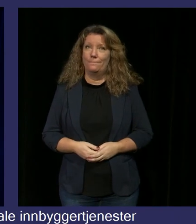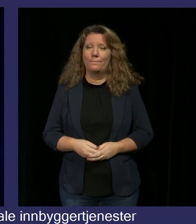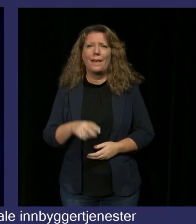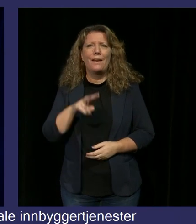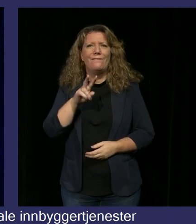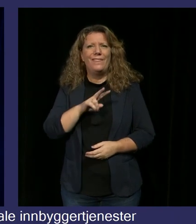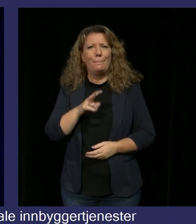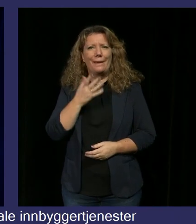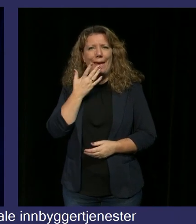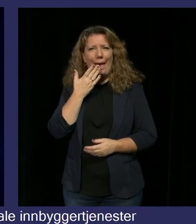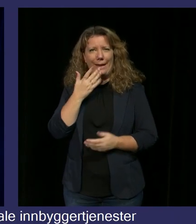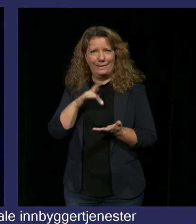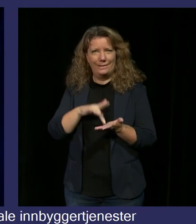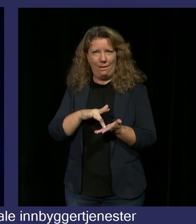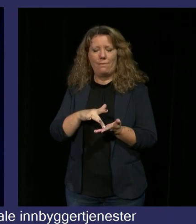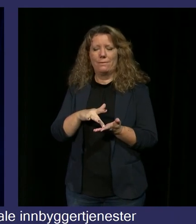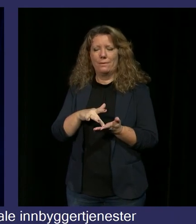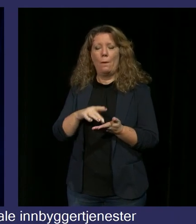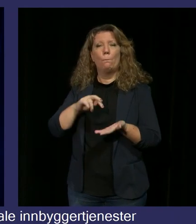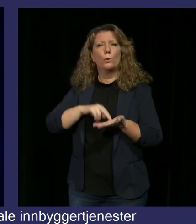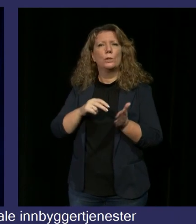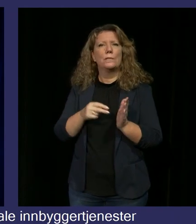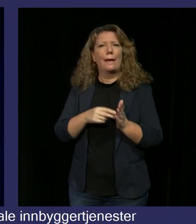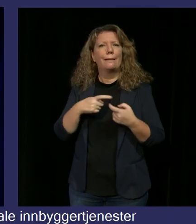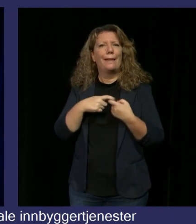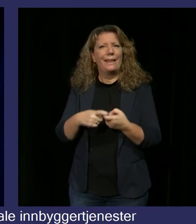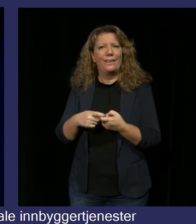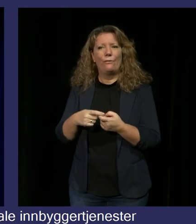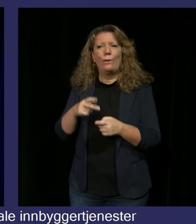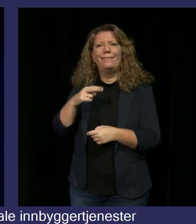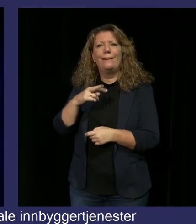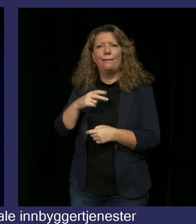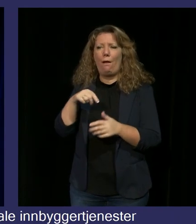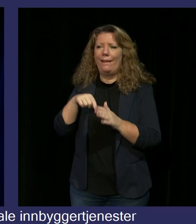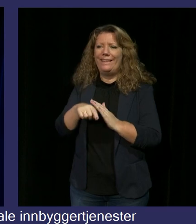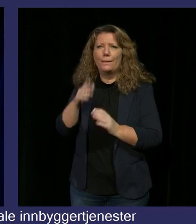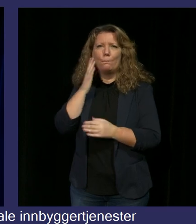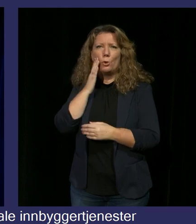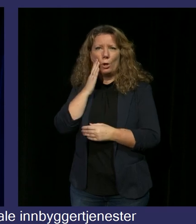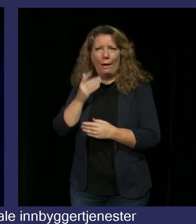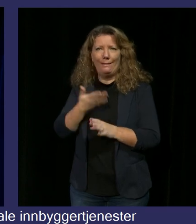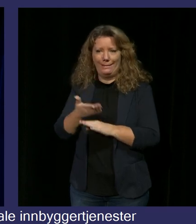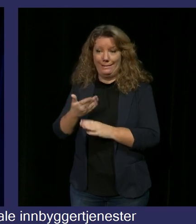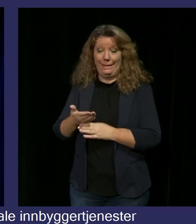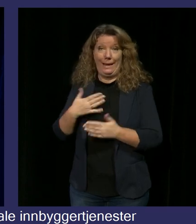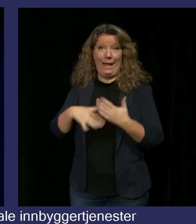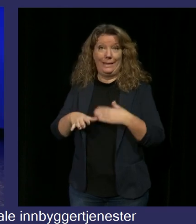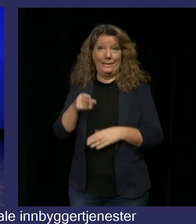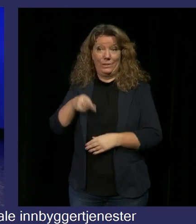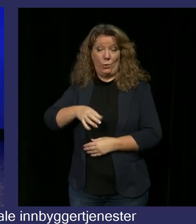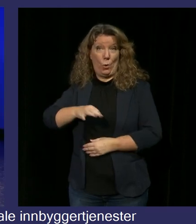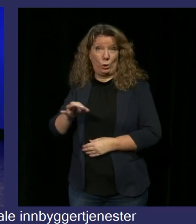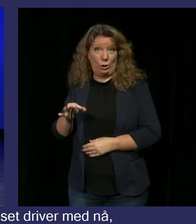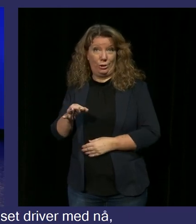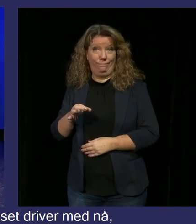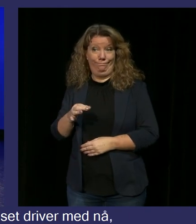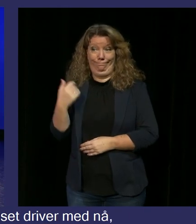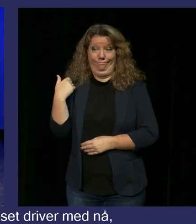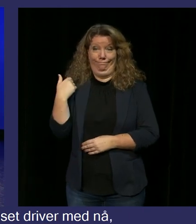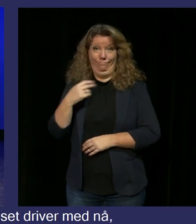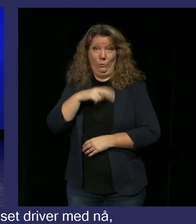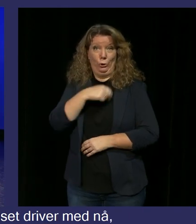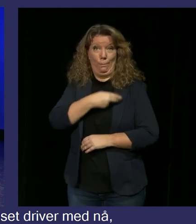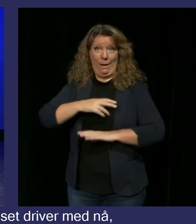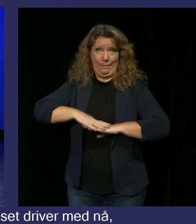Vibeke Herikstad, du er prosjektleder for digitale innbyggertjenester i Helse Sør-Øst. Du har bakgrunn som sykepleier. Og du kjenner godt til